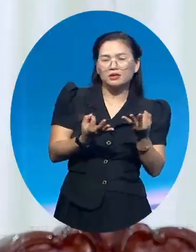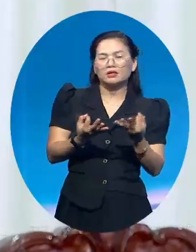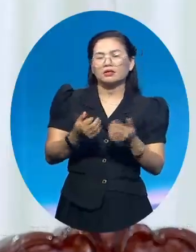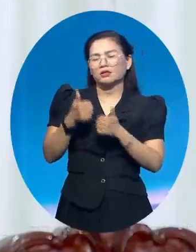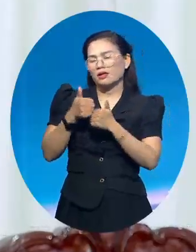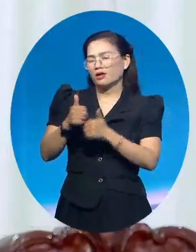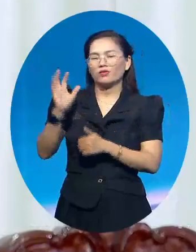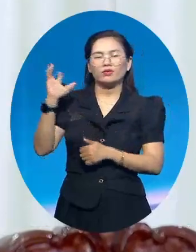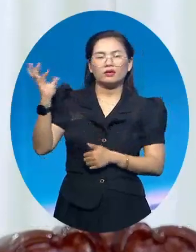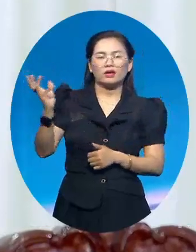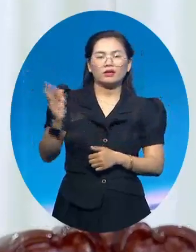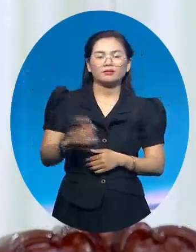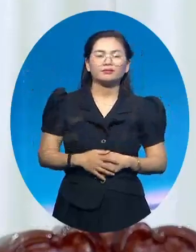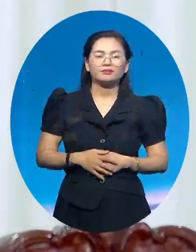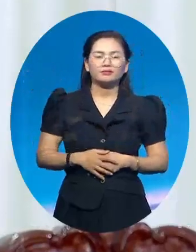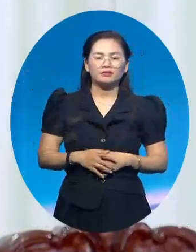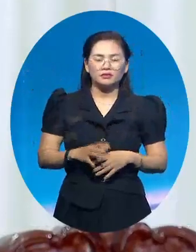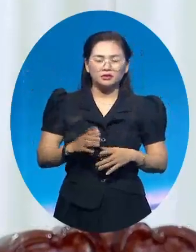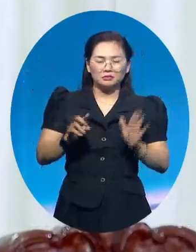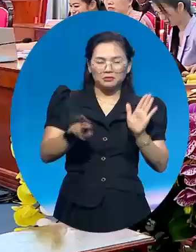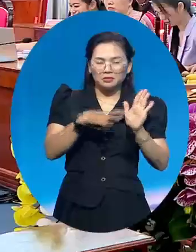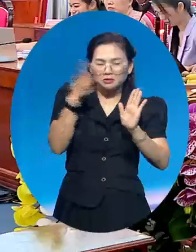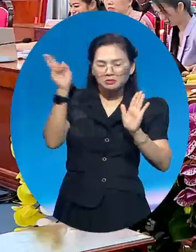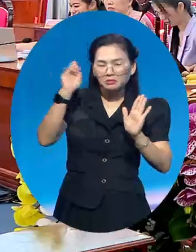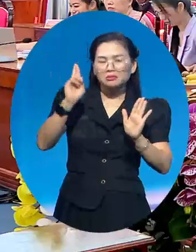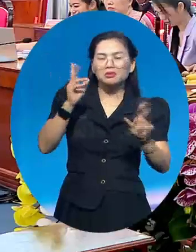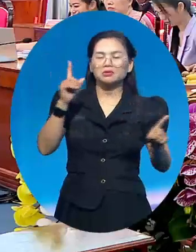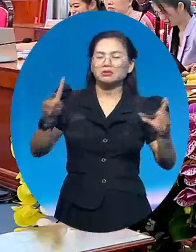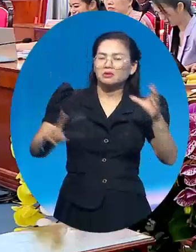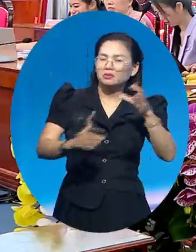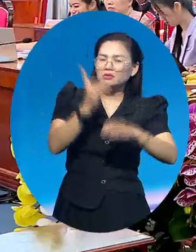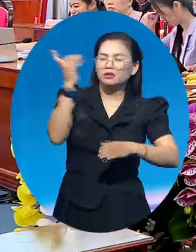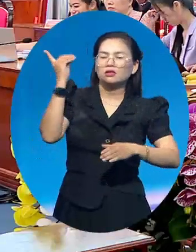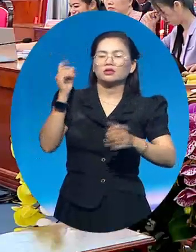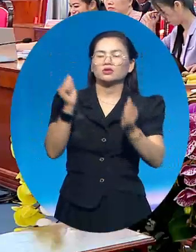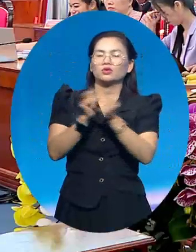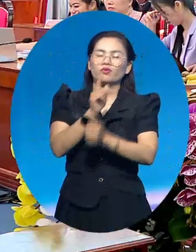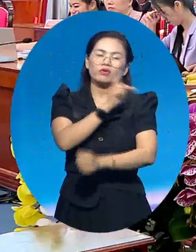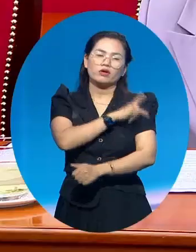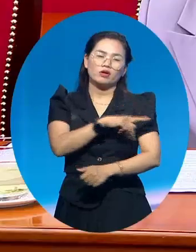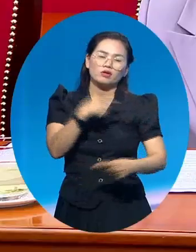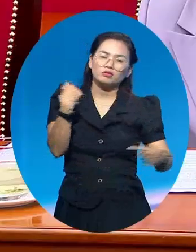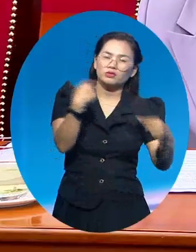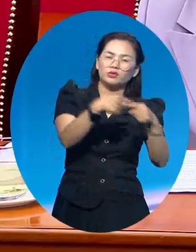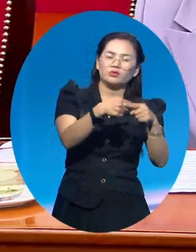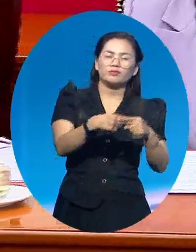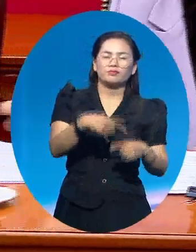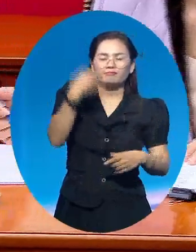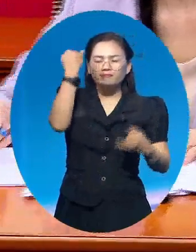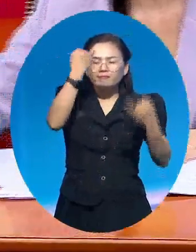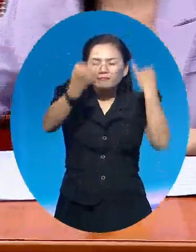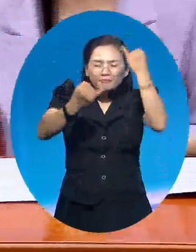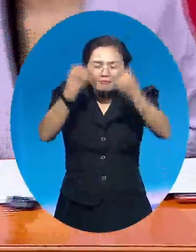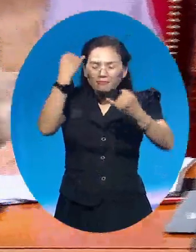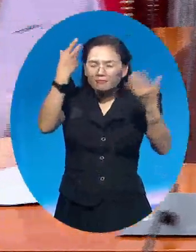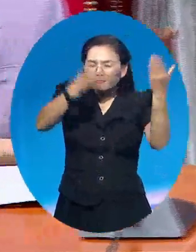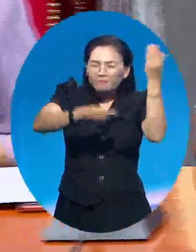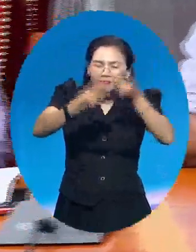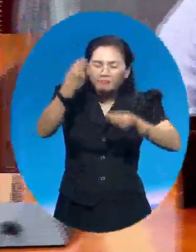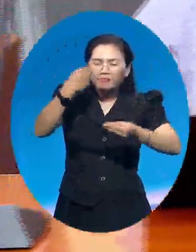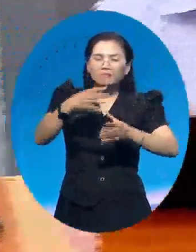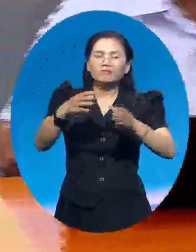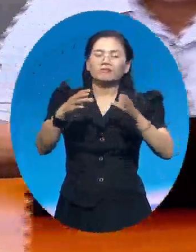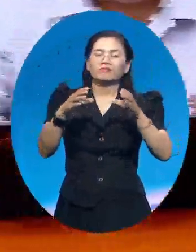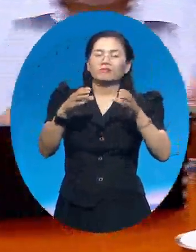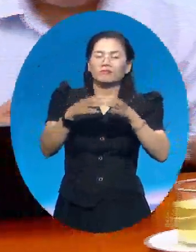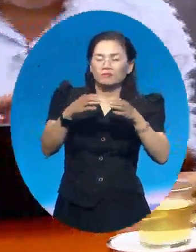tế, bảo đảm tính minh bạch, thống nhất, đồng bộ của hệ thống pháp luật. Các ý kiến đóng góp sẽ được đoàn đại biểu Quốc hội Thành phố Hồ Chí